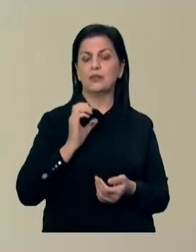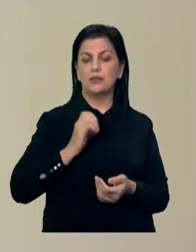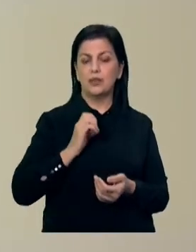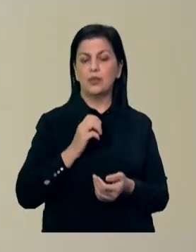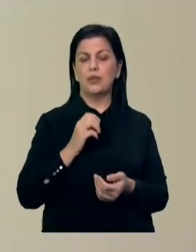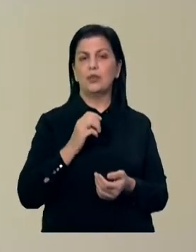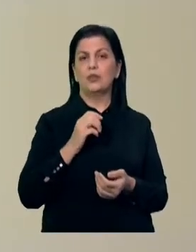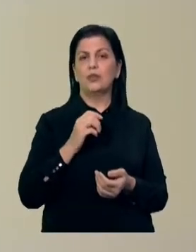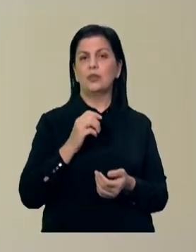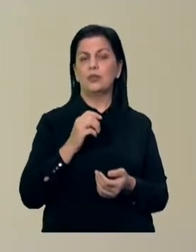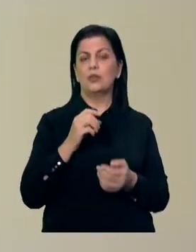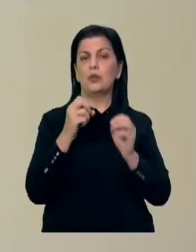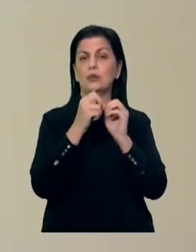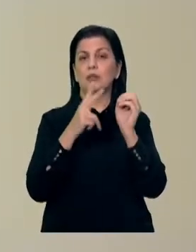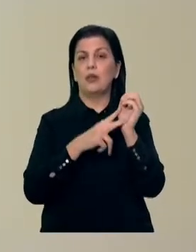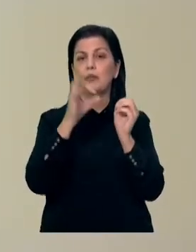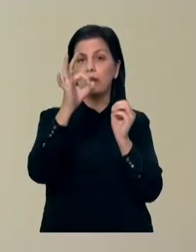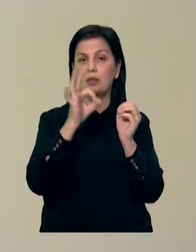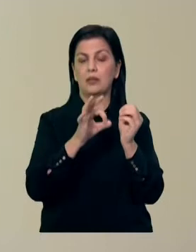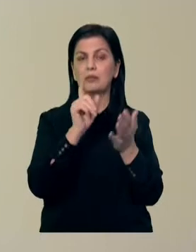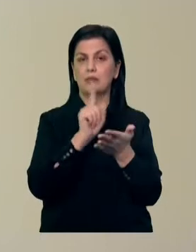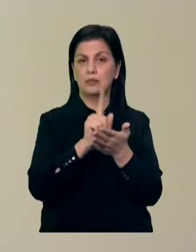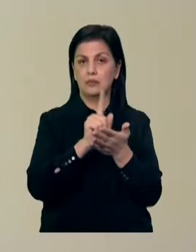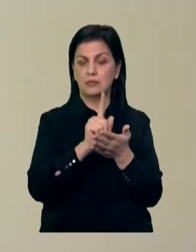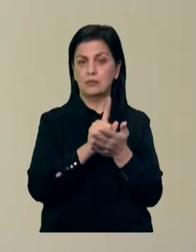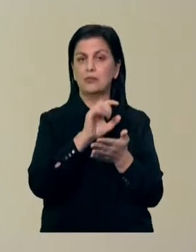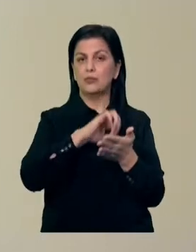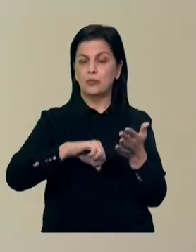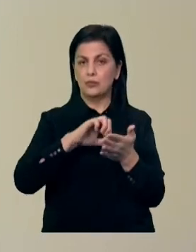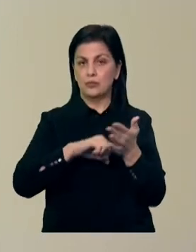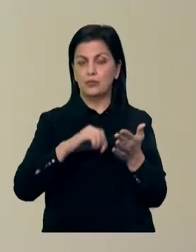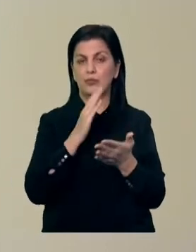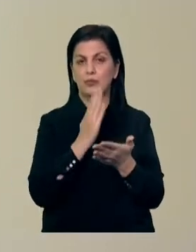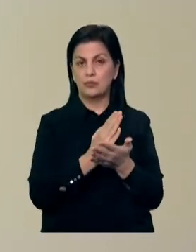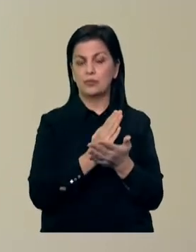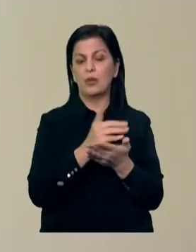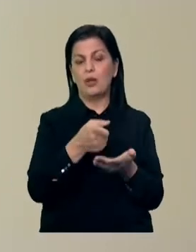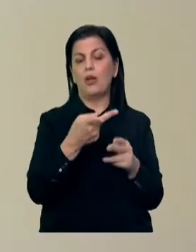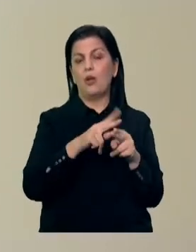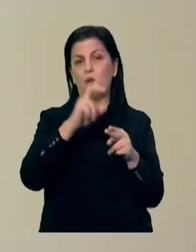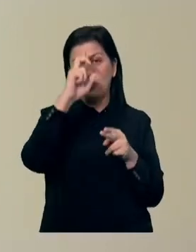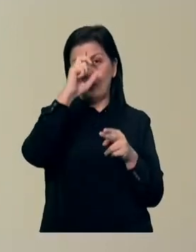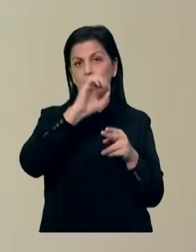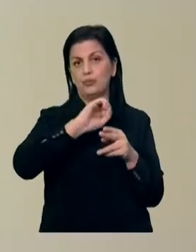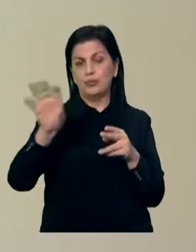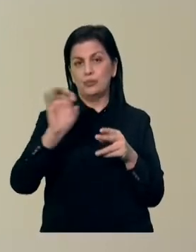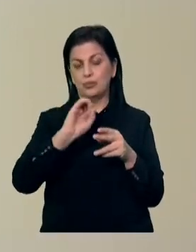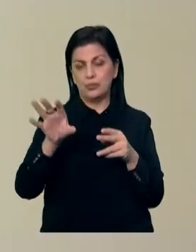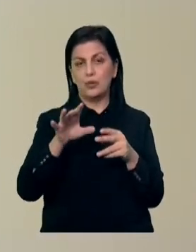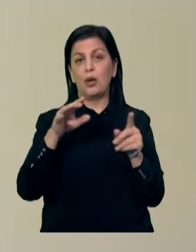118 KDV-sini vatandaşdan kesərlər, amma bunu dövlətə verirlər sonuçta. Amma Türkiyədə də şöyle bir durum